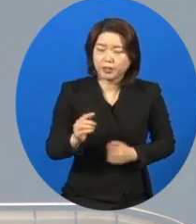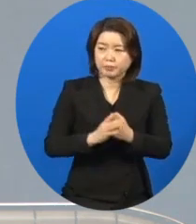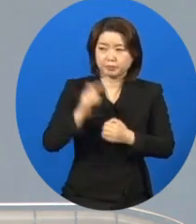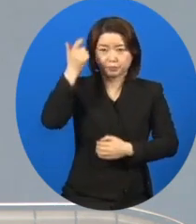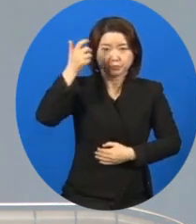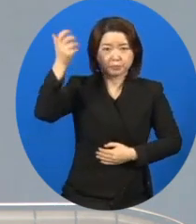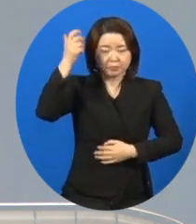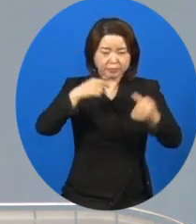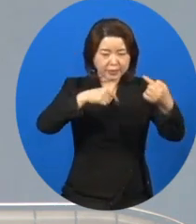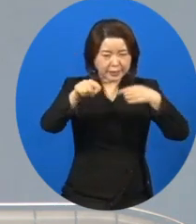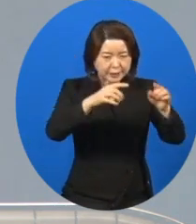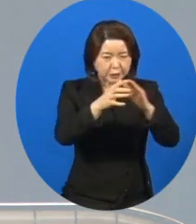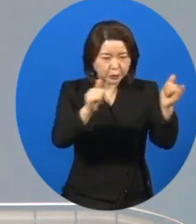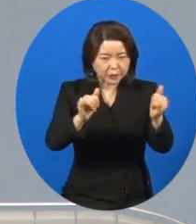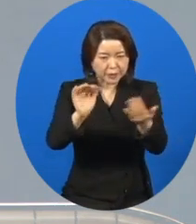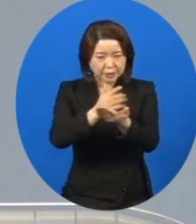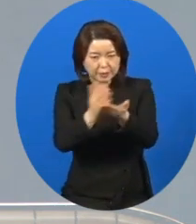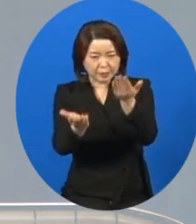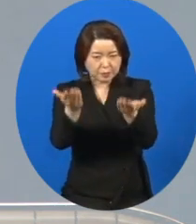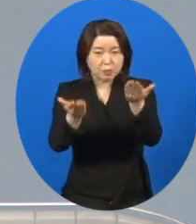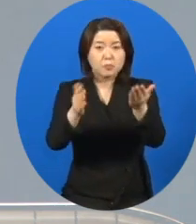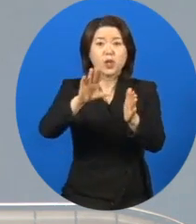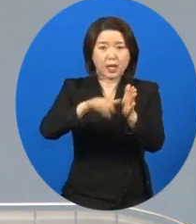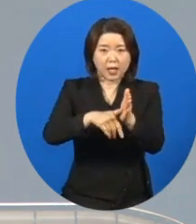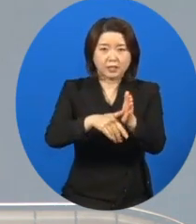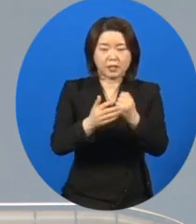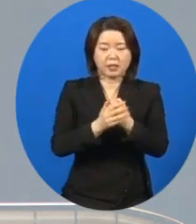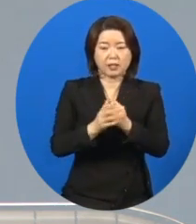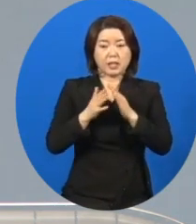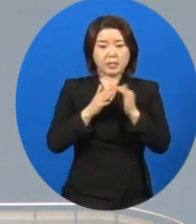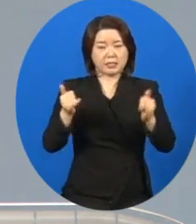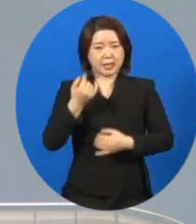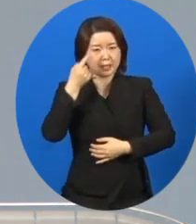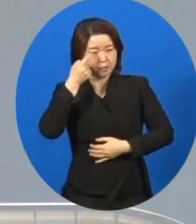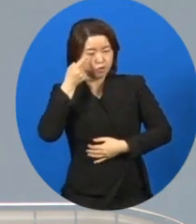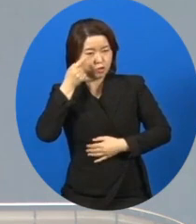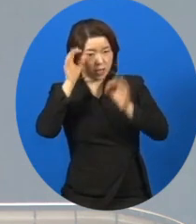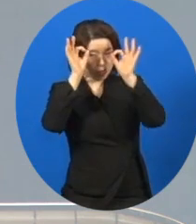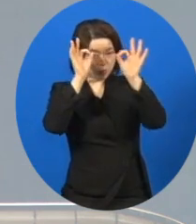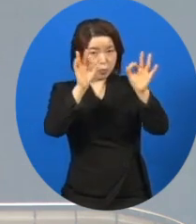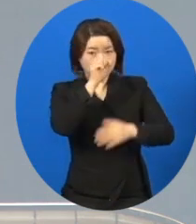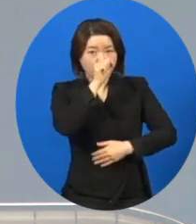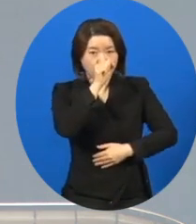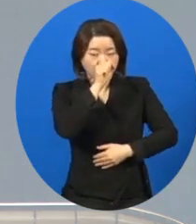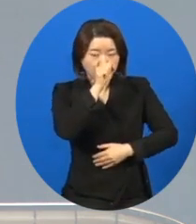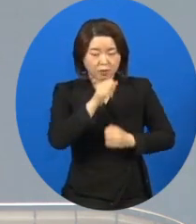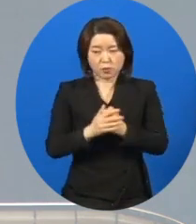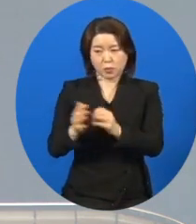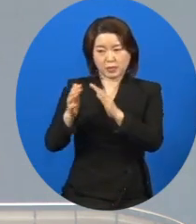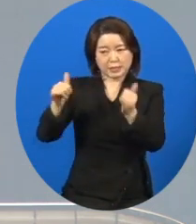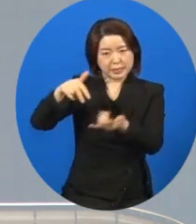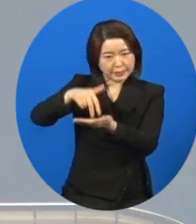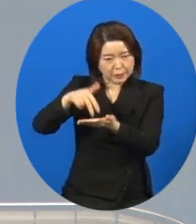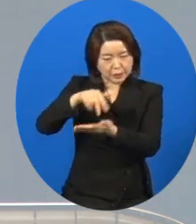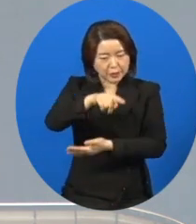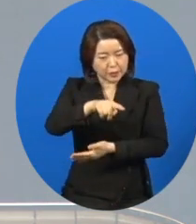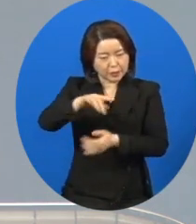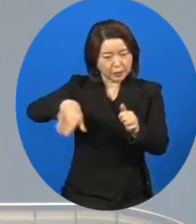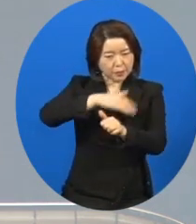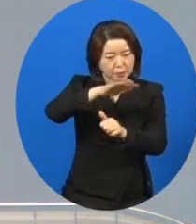영적인 지도자를 분별할 때 사람의 눈에 보기에 좋은 것, 인간적인 배경,